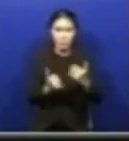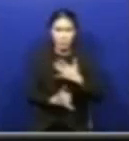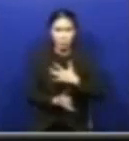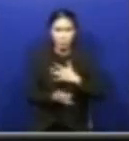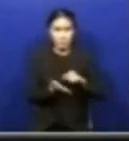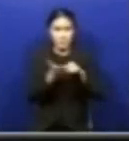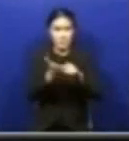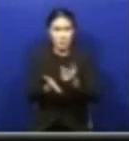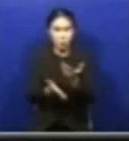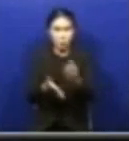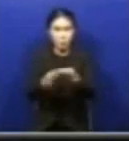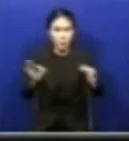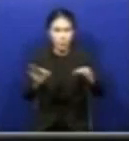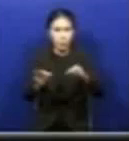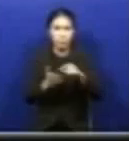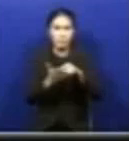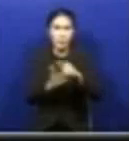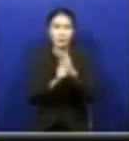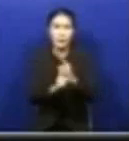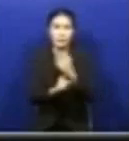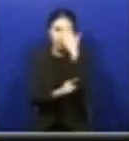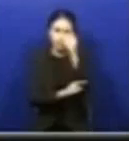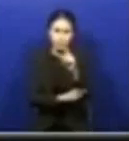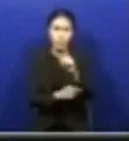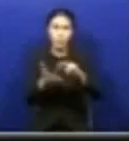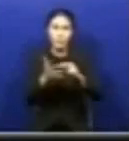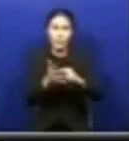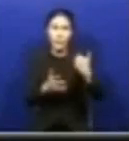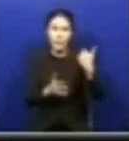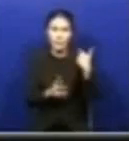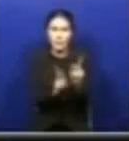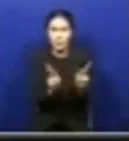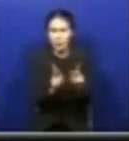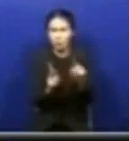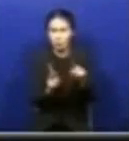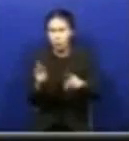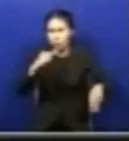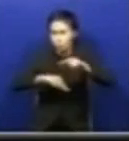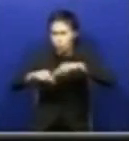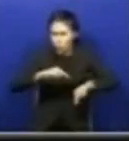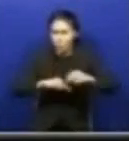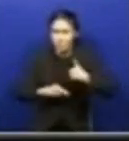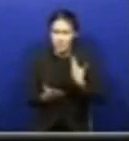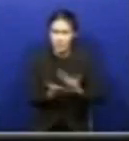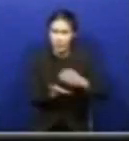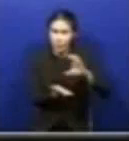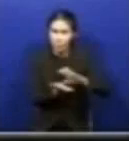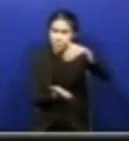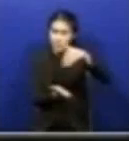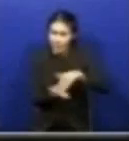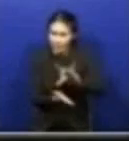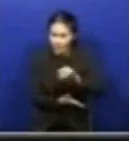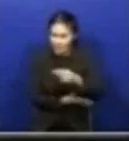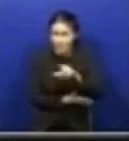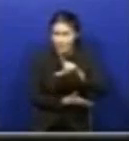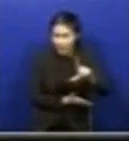แปลไว้ท่านประธานว่าให้มีคณะกรรมการไปตรวจสอบดูที่ไอ้ 80,000 กว่าล้านเนี่ยไอ้โ